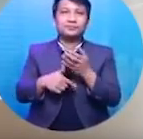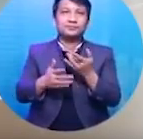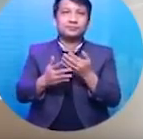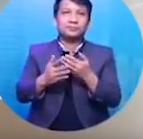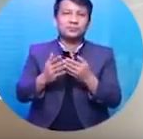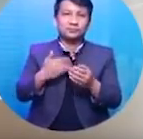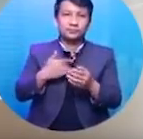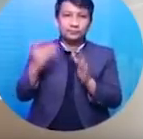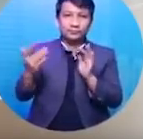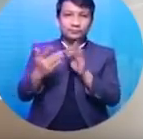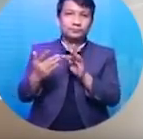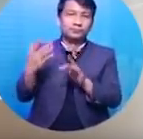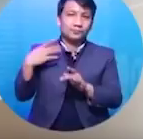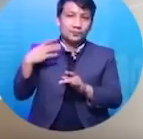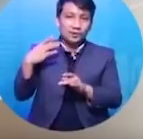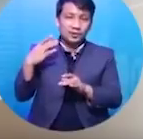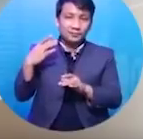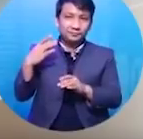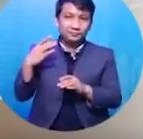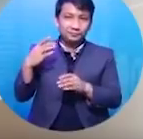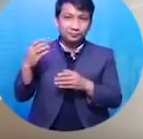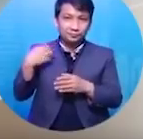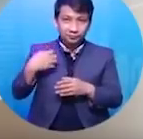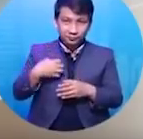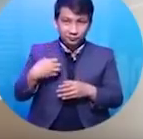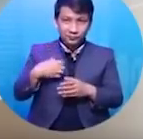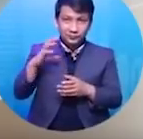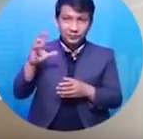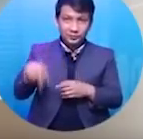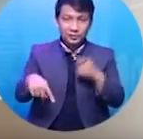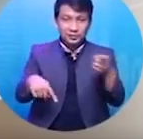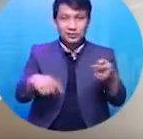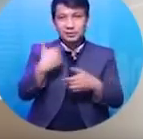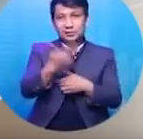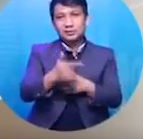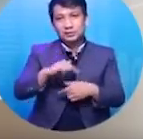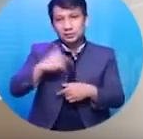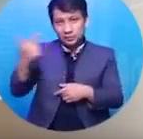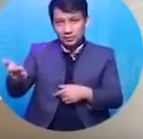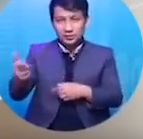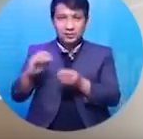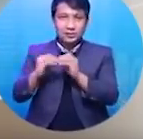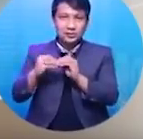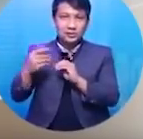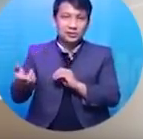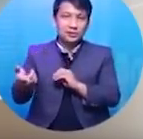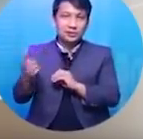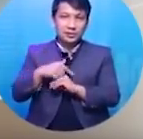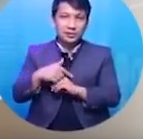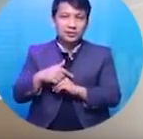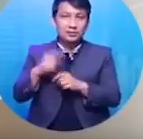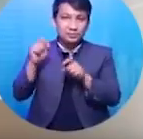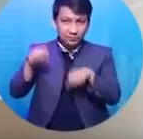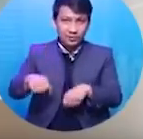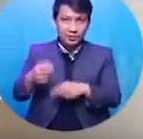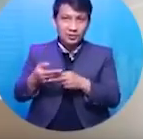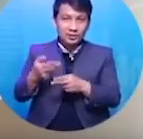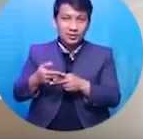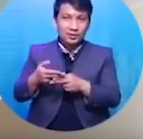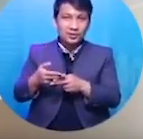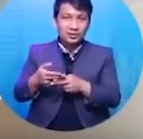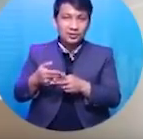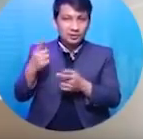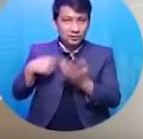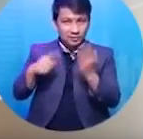po i-contact sa Chief of Police at yung pong cellphone number ng Chief of Police, ibibigay namin sa iyo, and then from time to time, kayo po iikot-ikutan ng